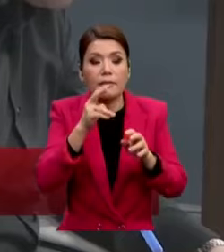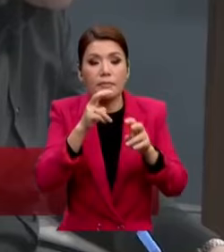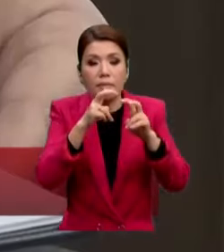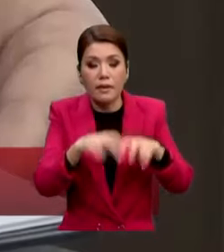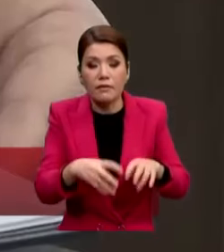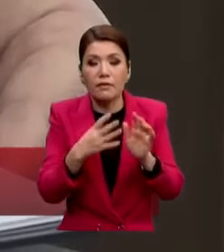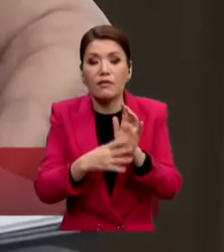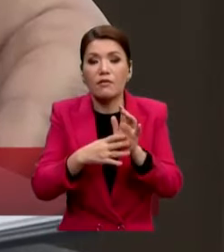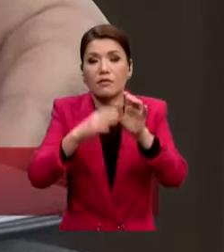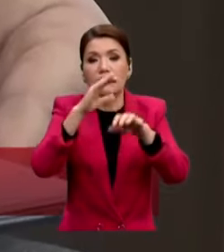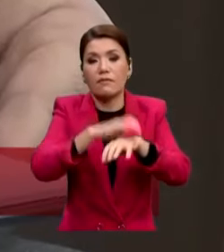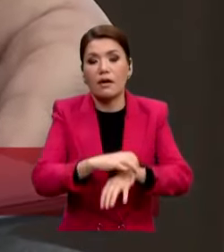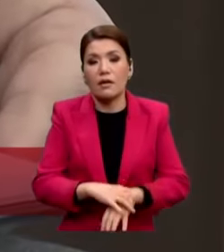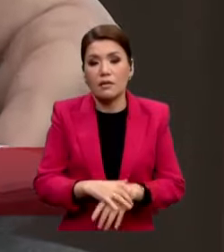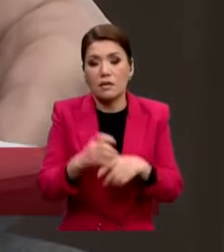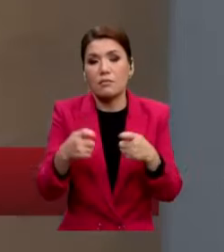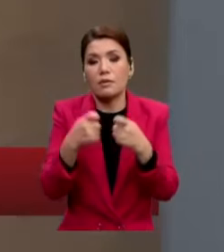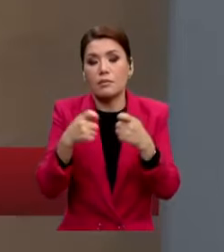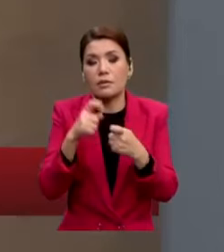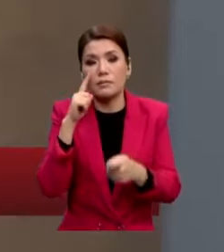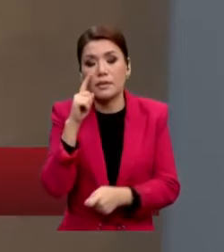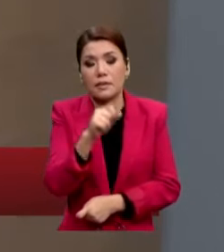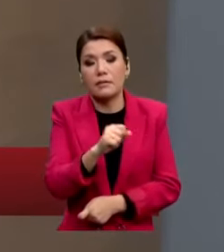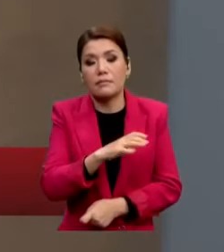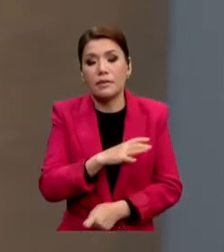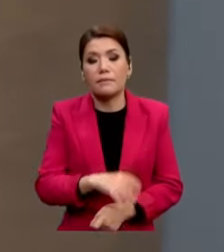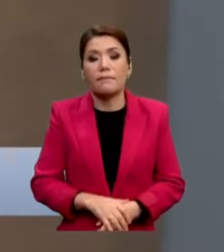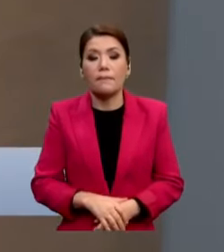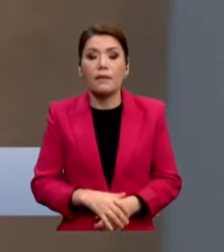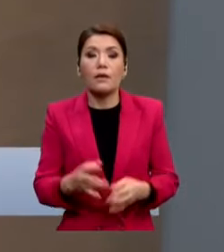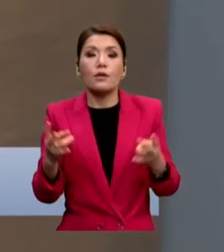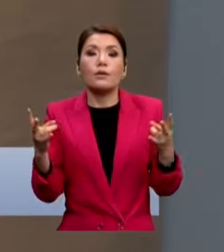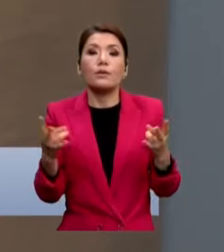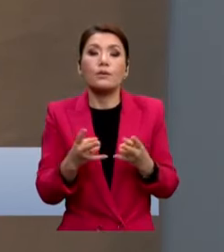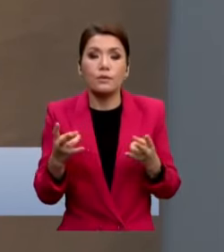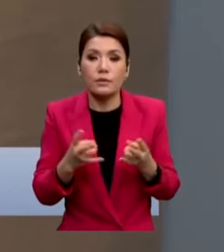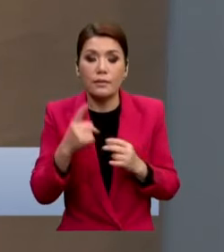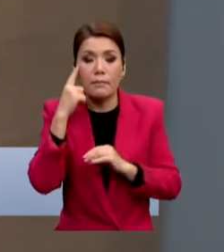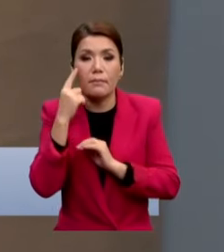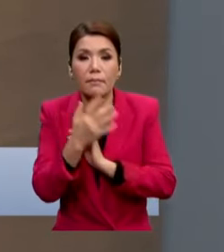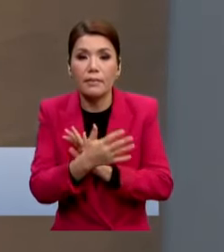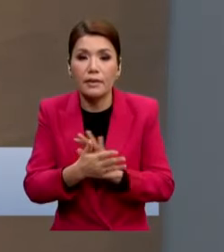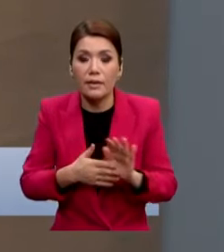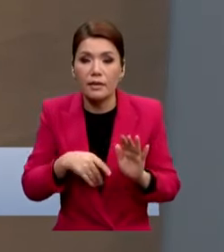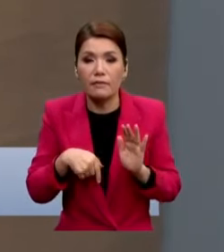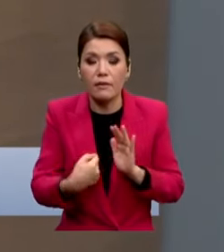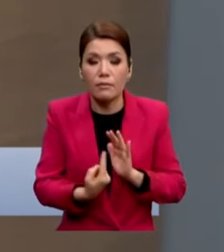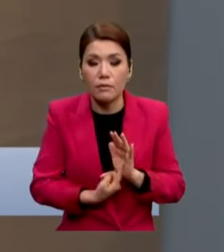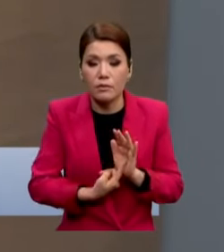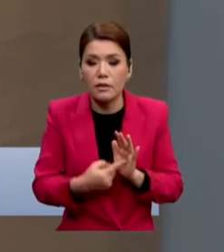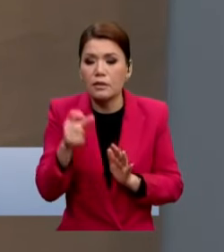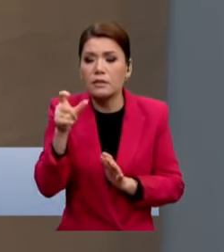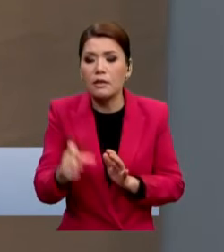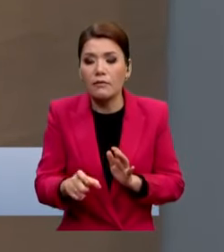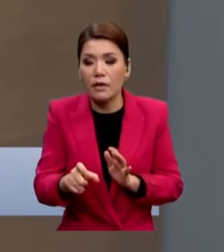незаконной регистрации уведомлений о начале строительства. Надо понять вопрос, почему человек начал